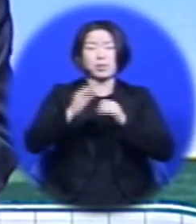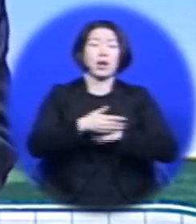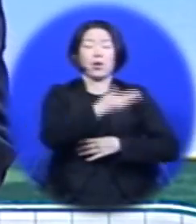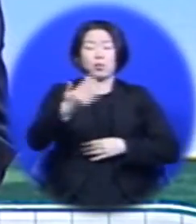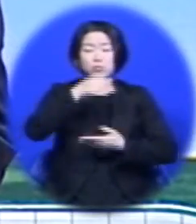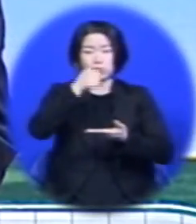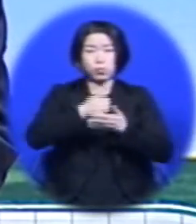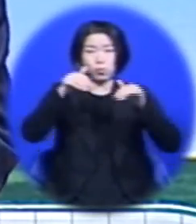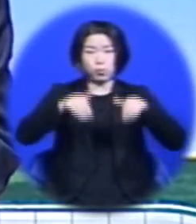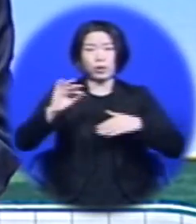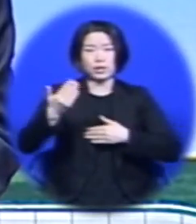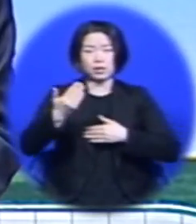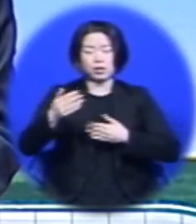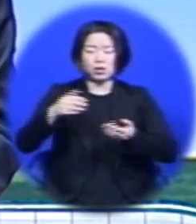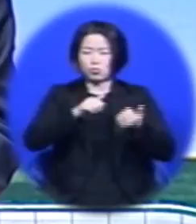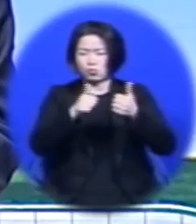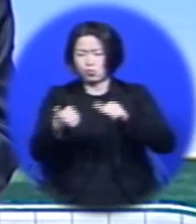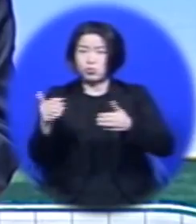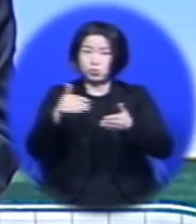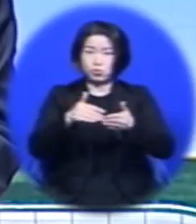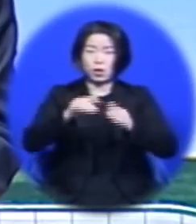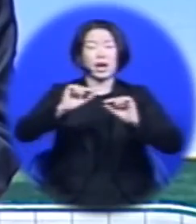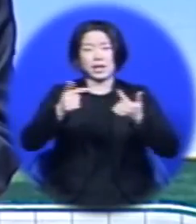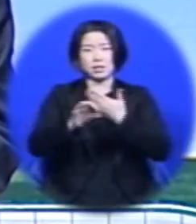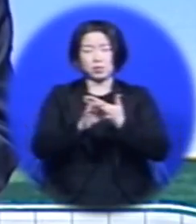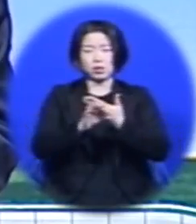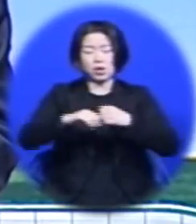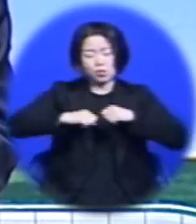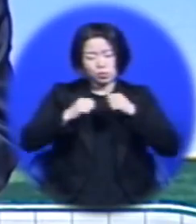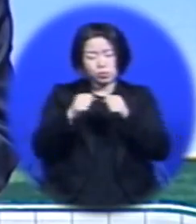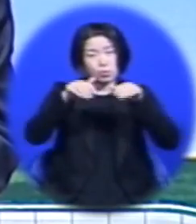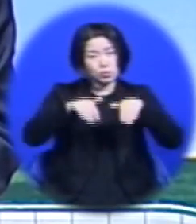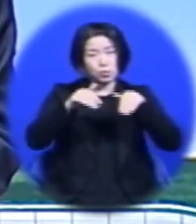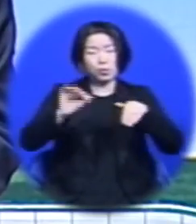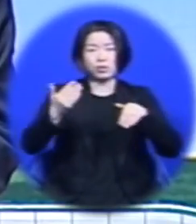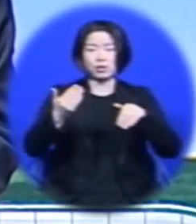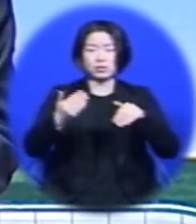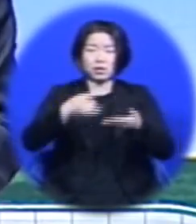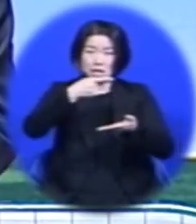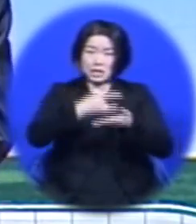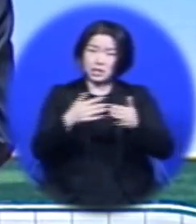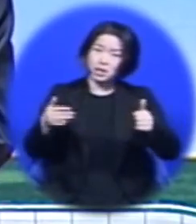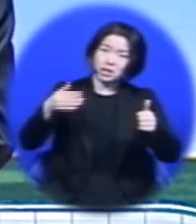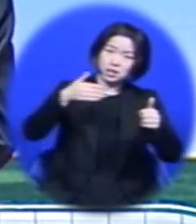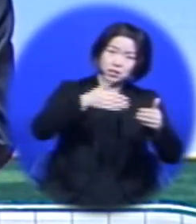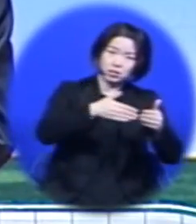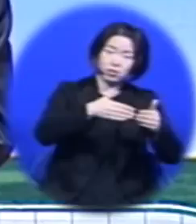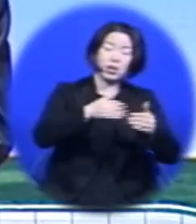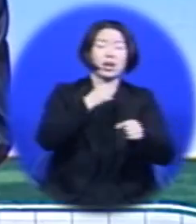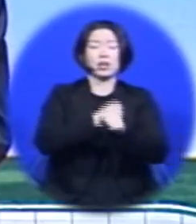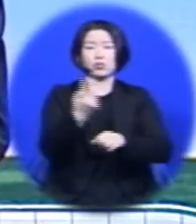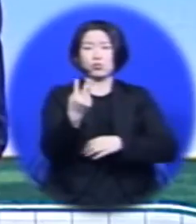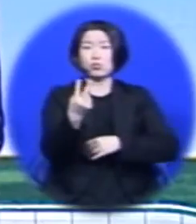종이 되어 죽음에 이르거나 아니면 순종의 종이 되어 의외의 이르거나 하는 것입니다